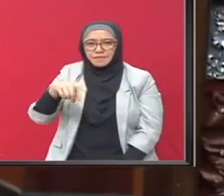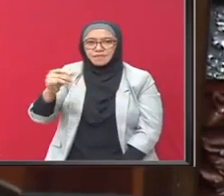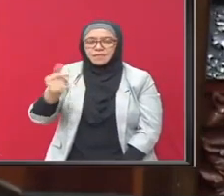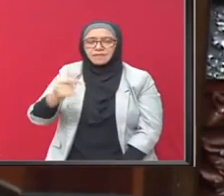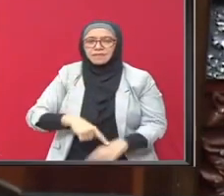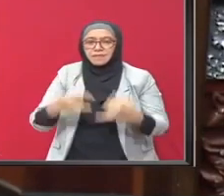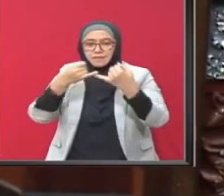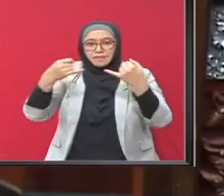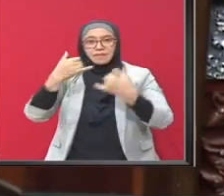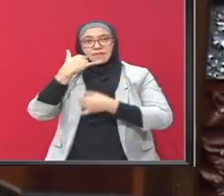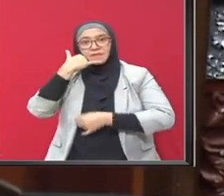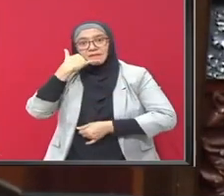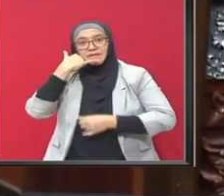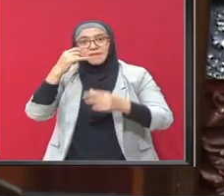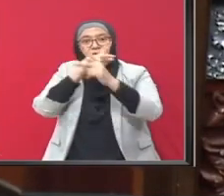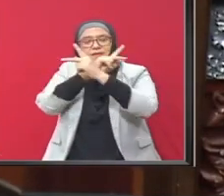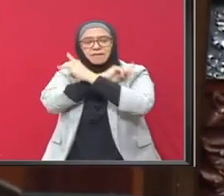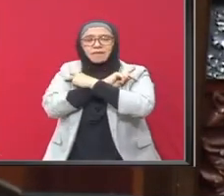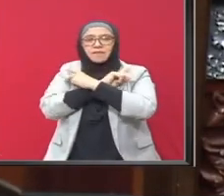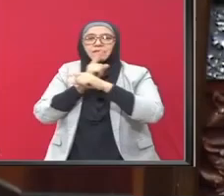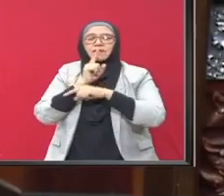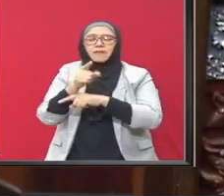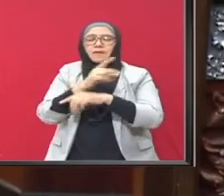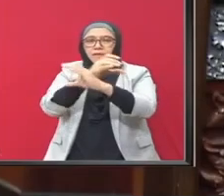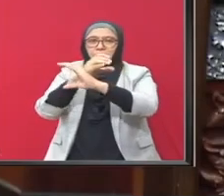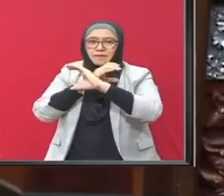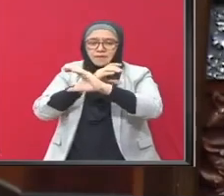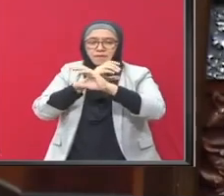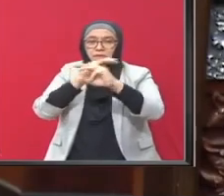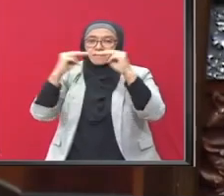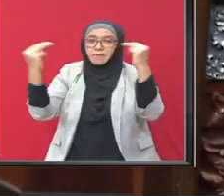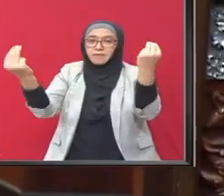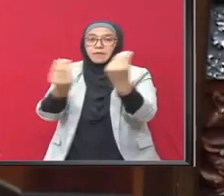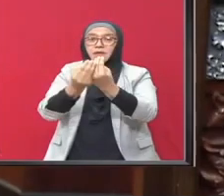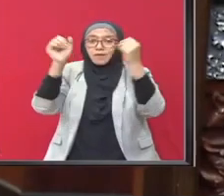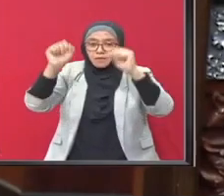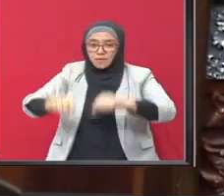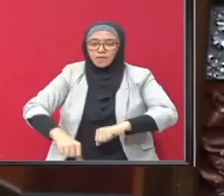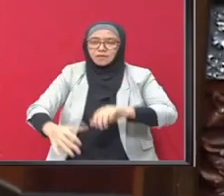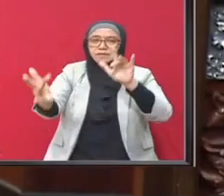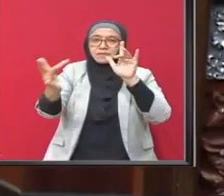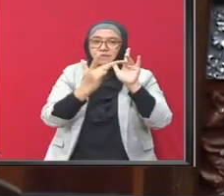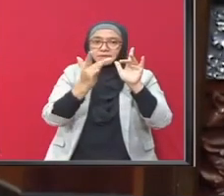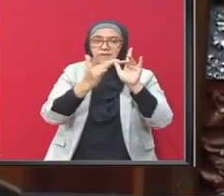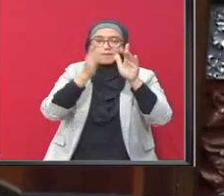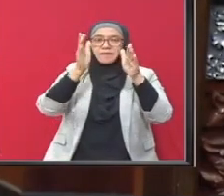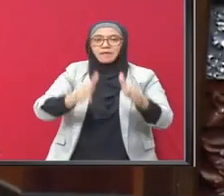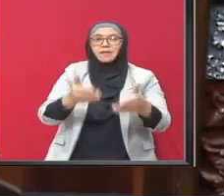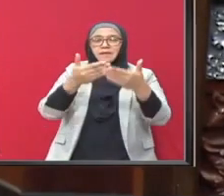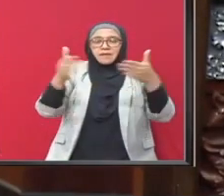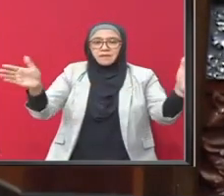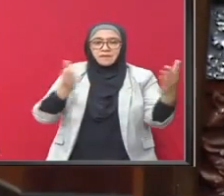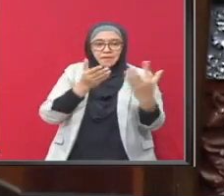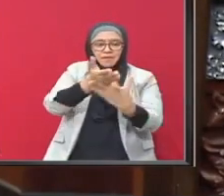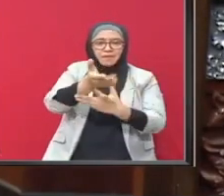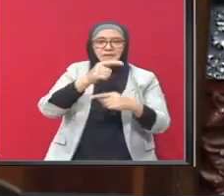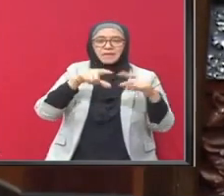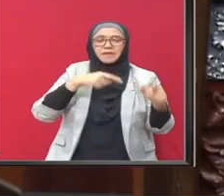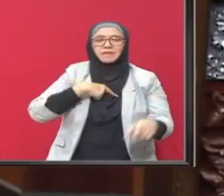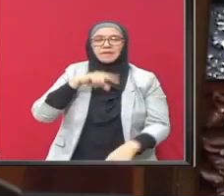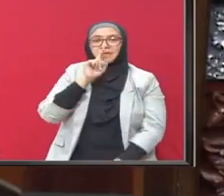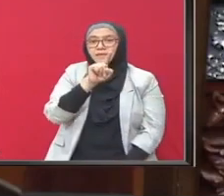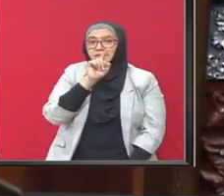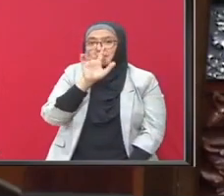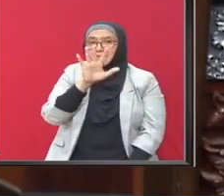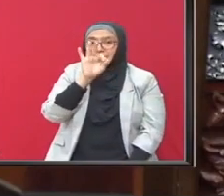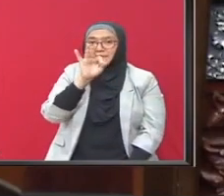prihatin masyarakat yang perlu diakses oleh orang awam melalui dua sumber yaitu melalui tarian bebas tuh satu demo 999 dan